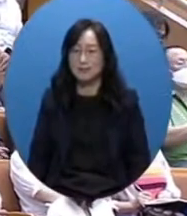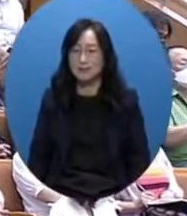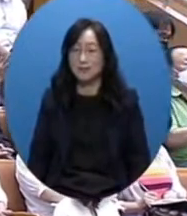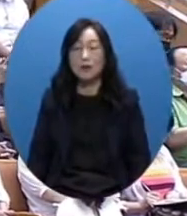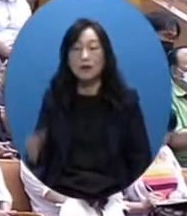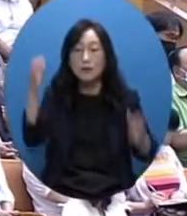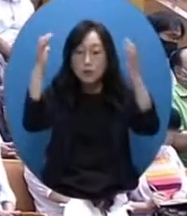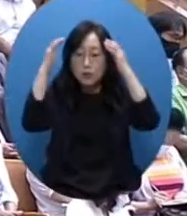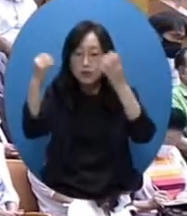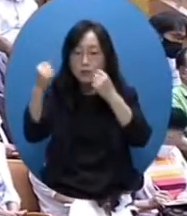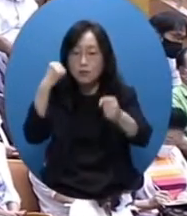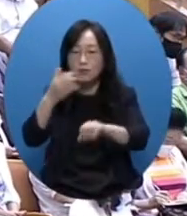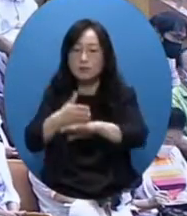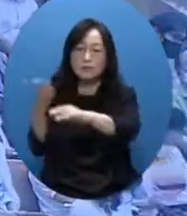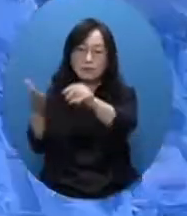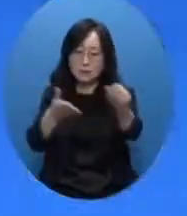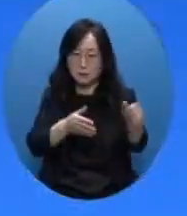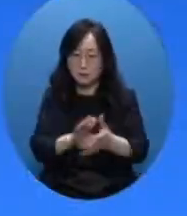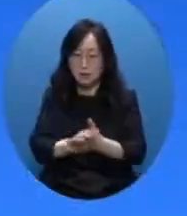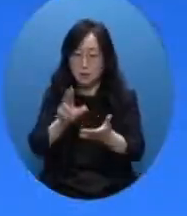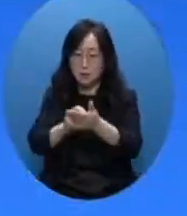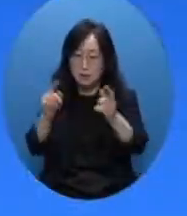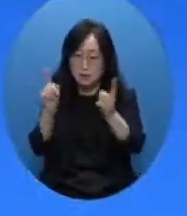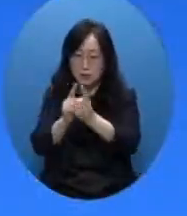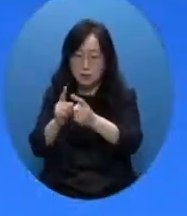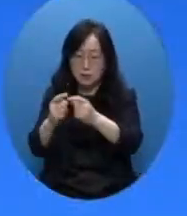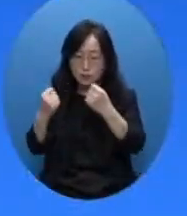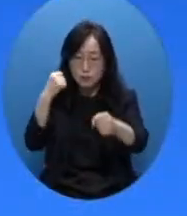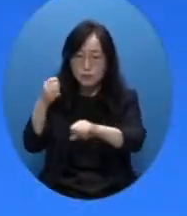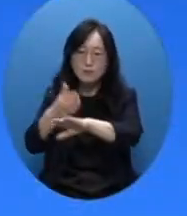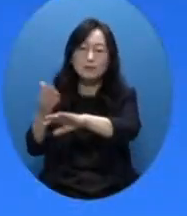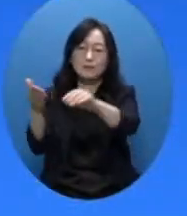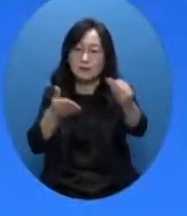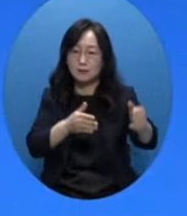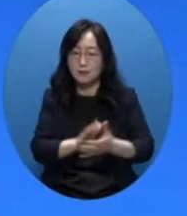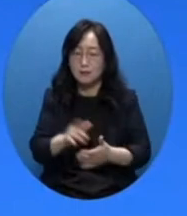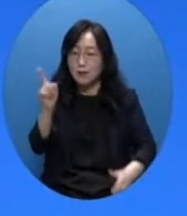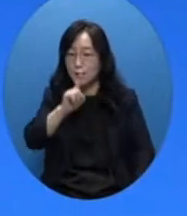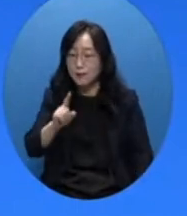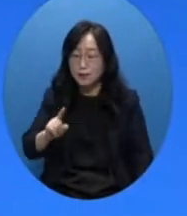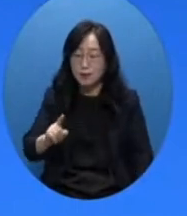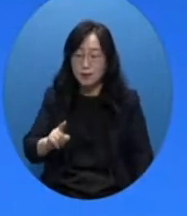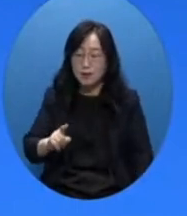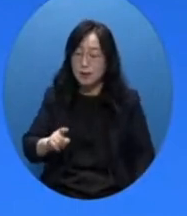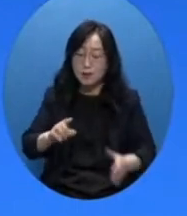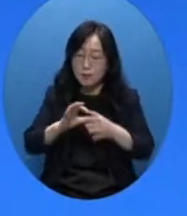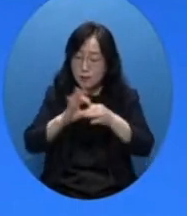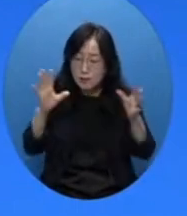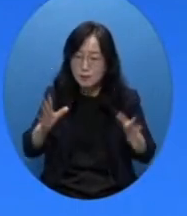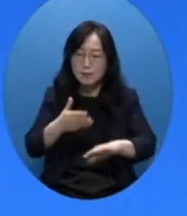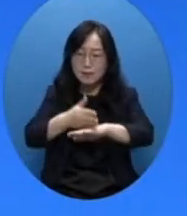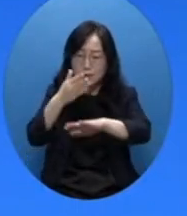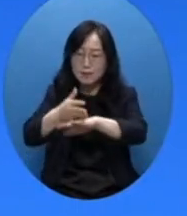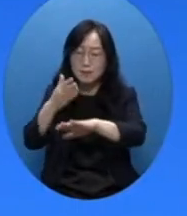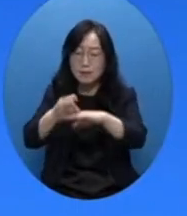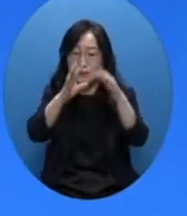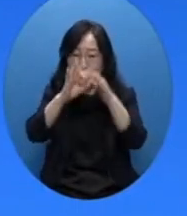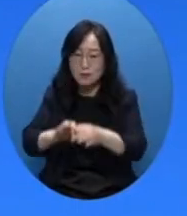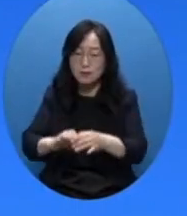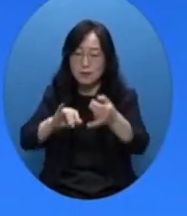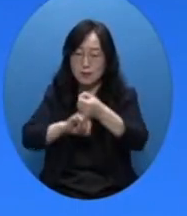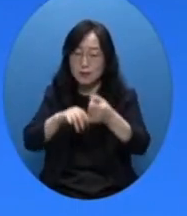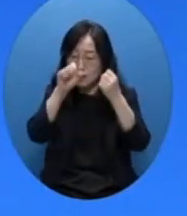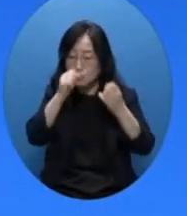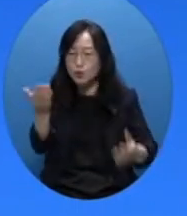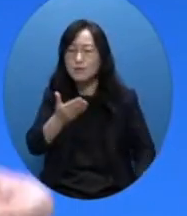고난 중에도 감사하시기 바랍니다. 문제를 말했어도 감사하시기 바랍니다. 어떤 경우에도 감사하고 또 감사하고 감사하면 반드시 좋은